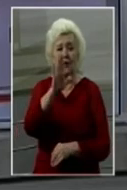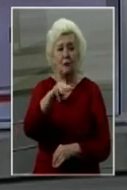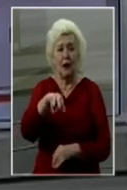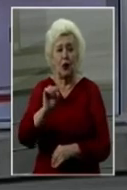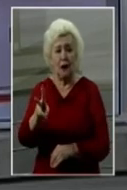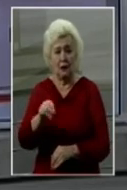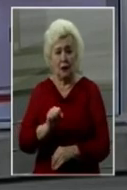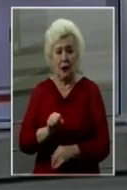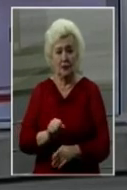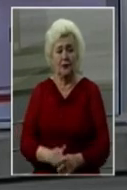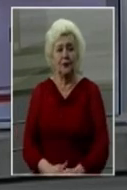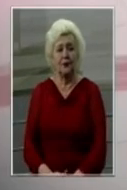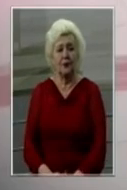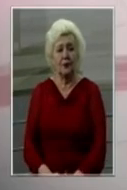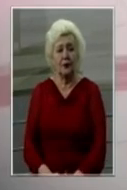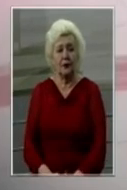Миколаєнка.